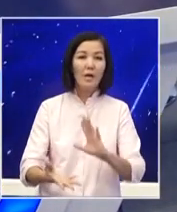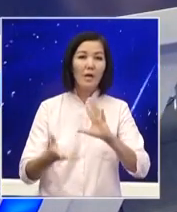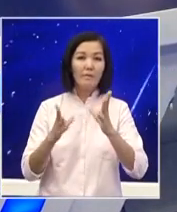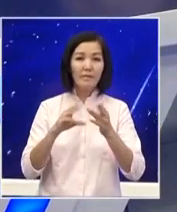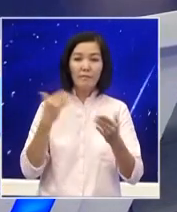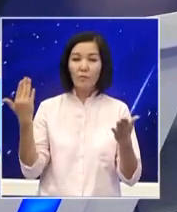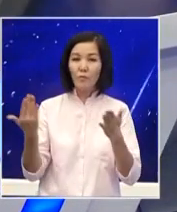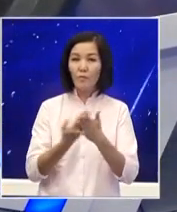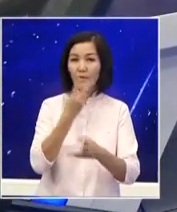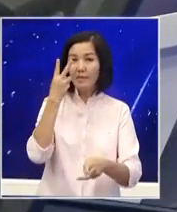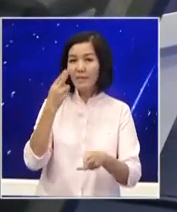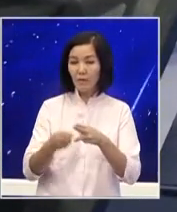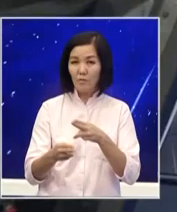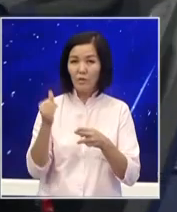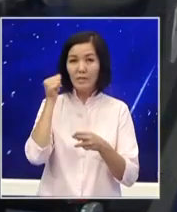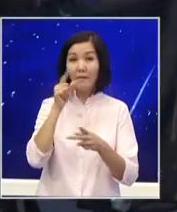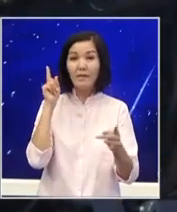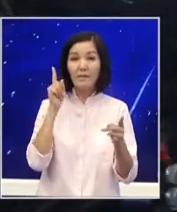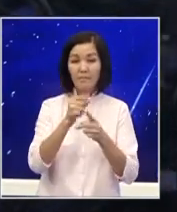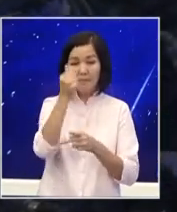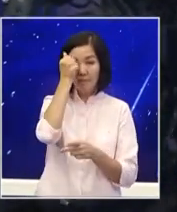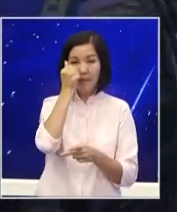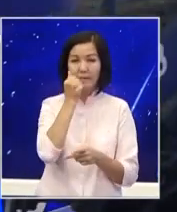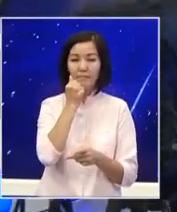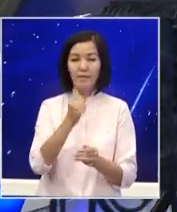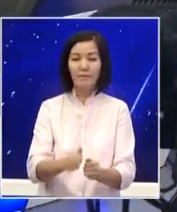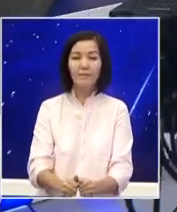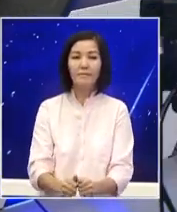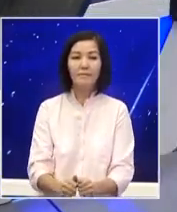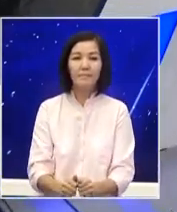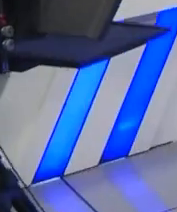был насыщен сегодняшний день а я с вами прощаюсь до завтра